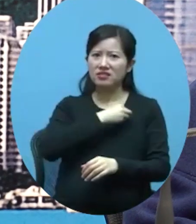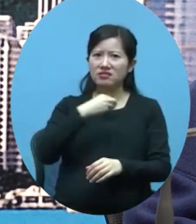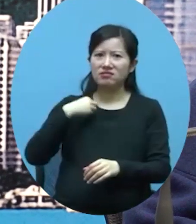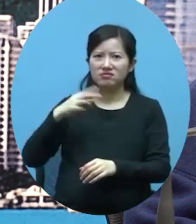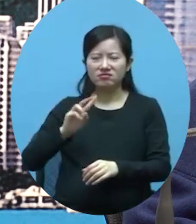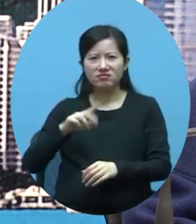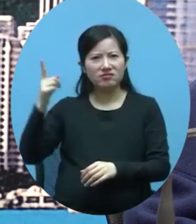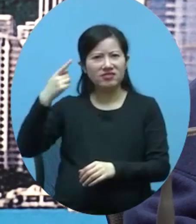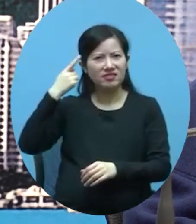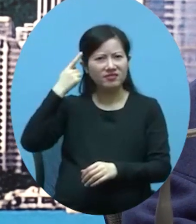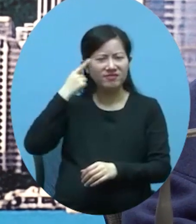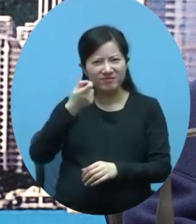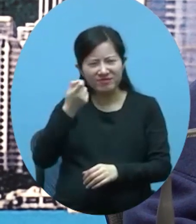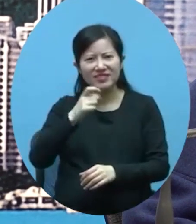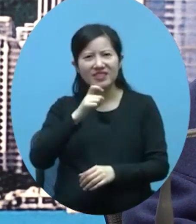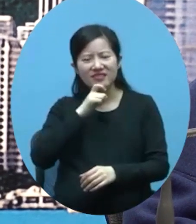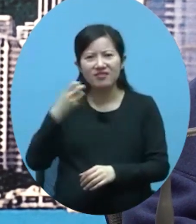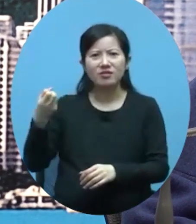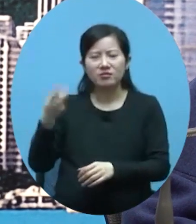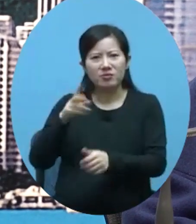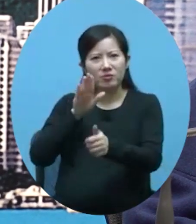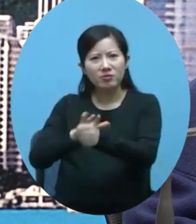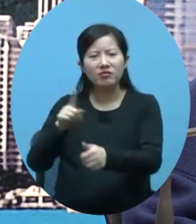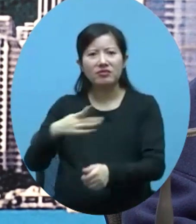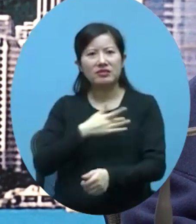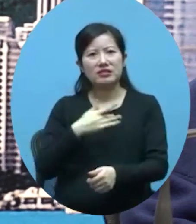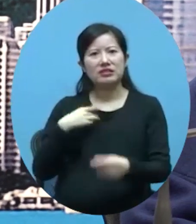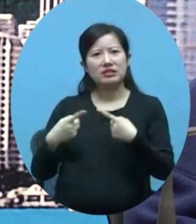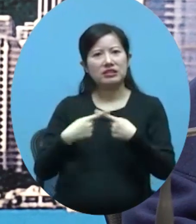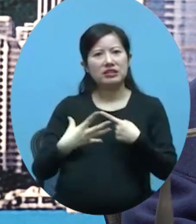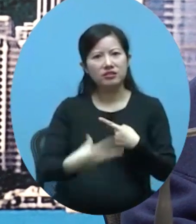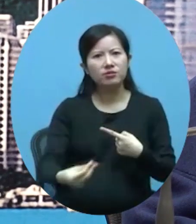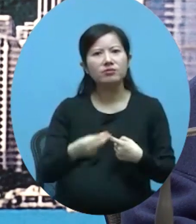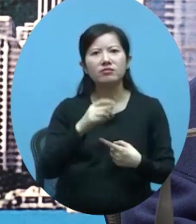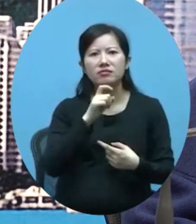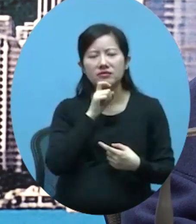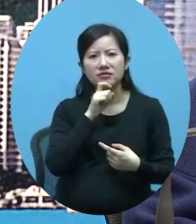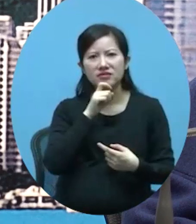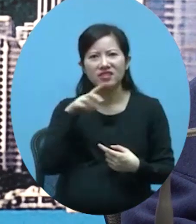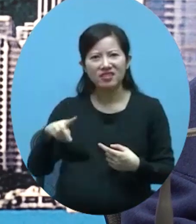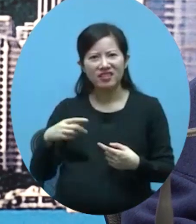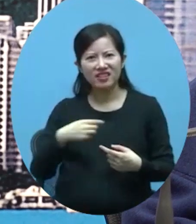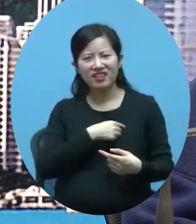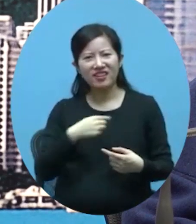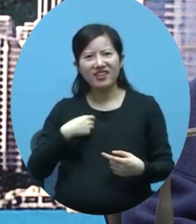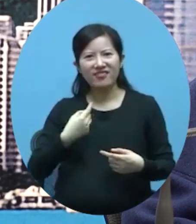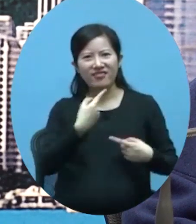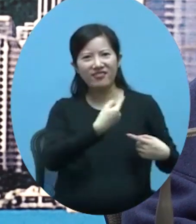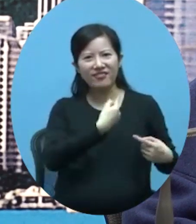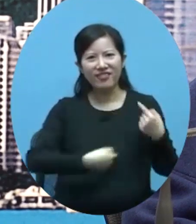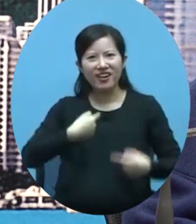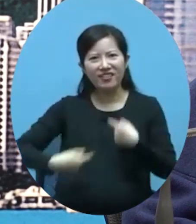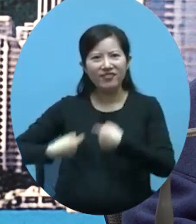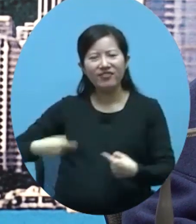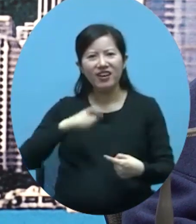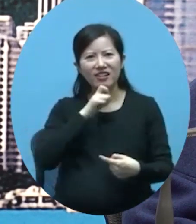度的警觉有帮他照过胸肺片那见到胸肺片是有些花所以他们都会有